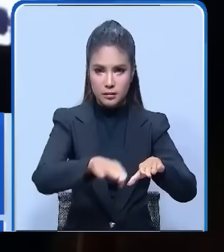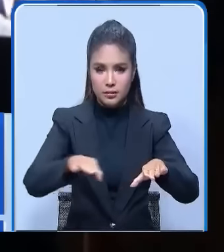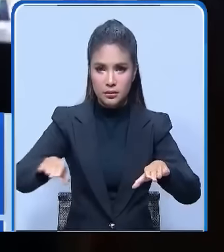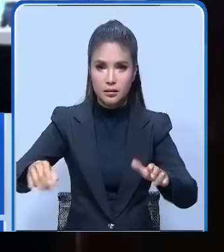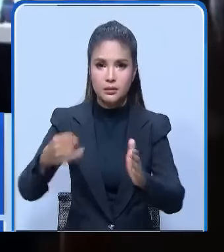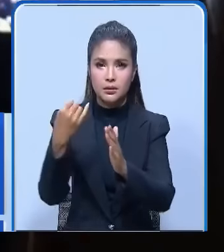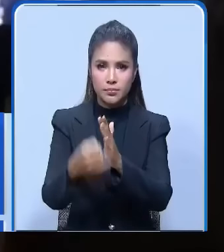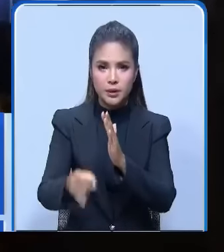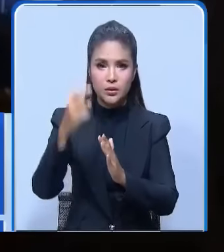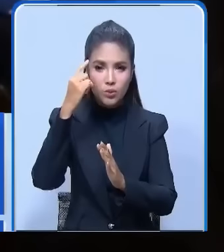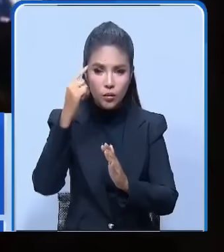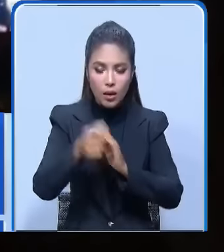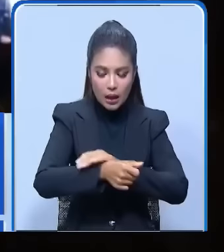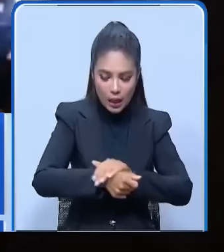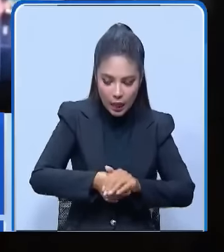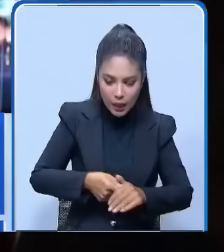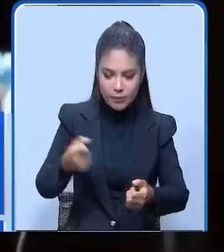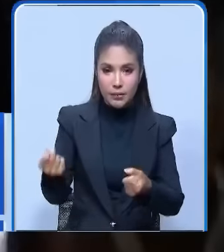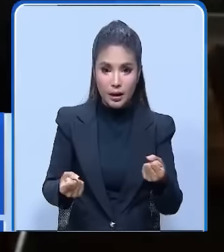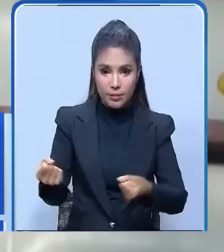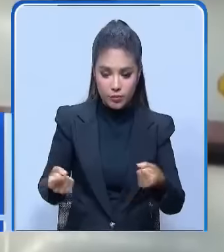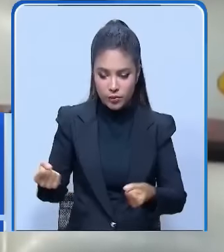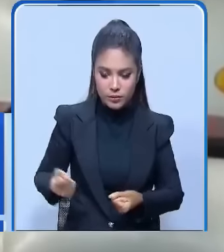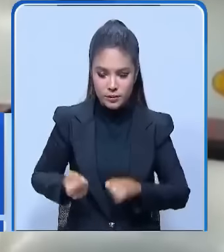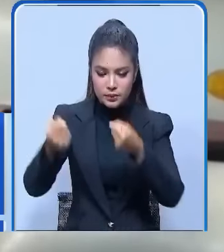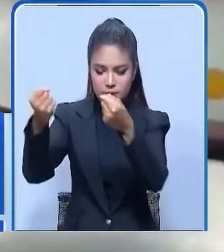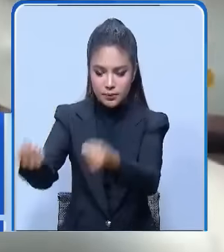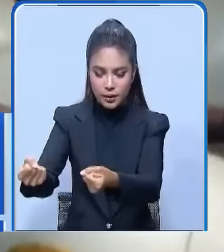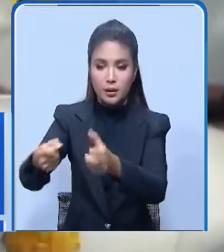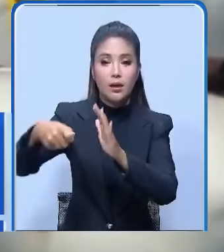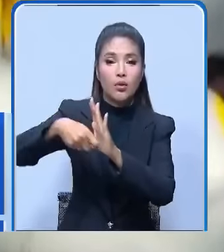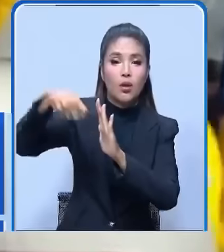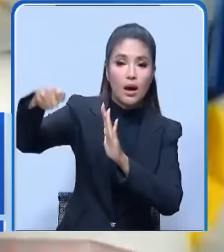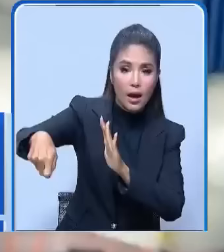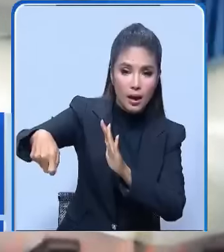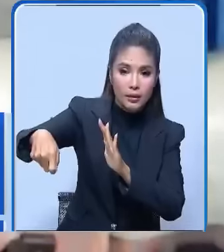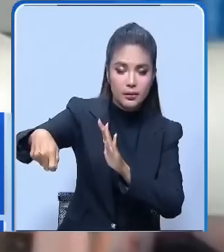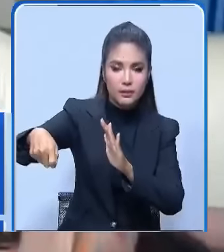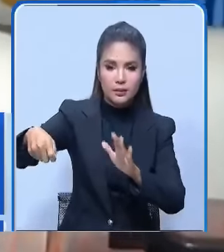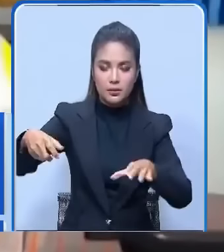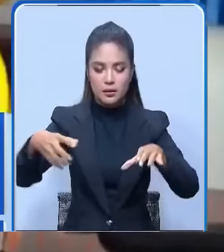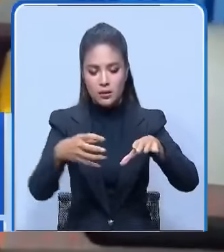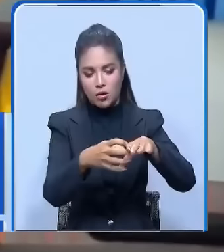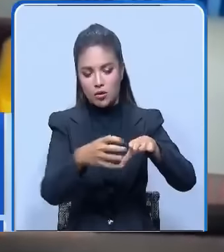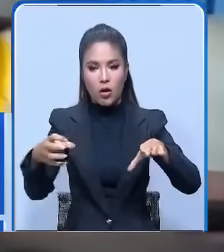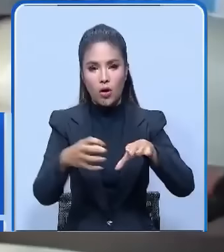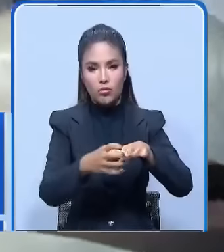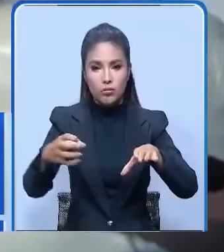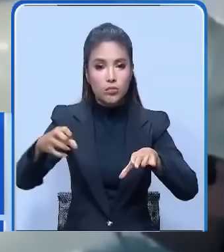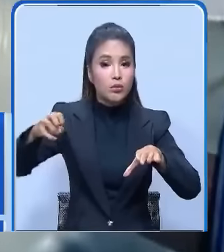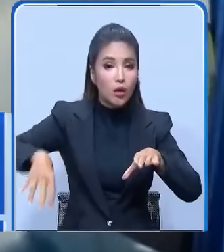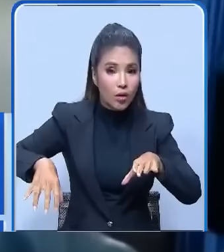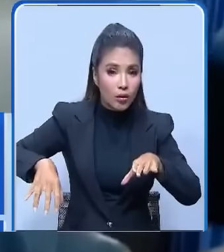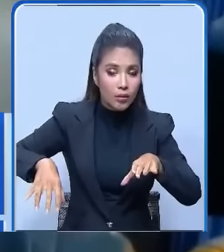อบขับไปถอดถังก๊าซ NGV กับอู่เถื่อนที่นครราชสีมานะคะแล้วทางสำนักงานขนส่งจังหวัดสิงห์บุรีเนี่ยเข